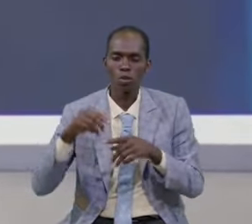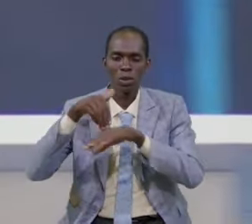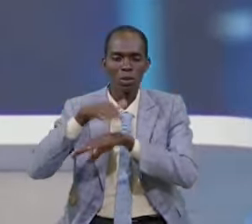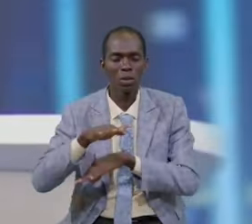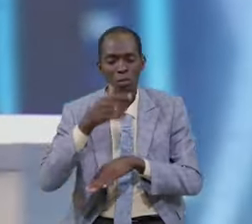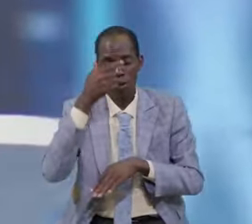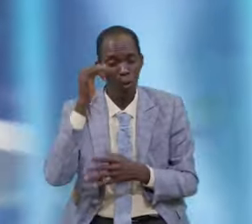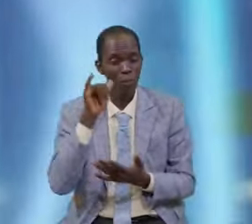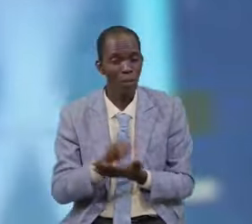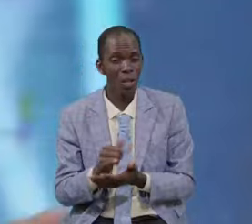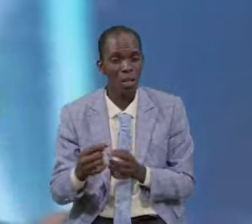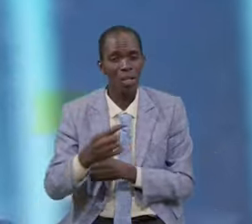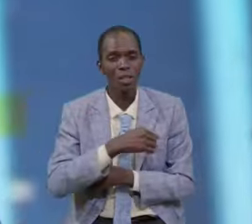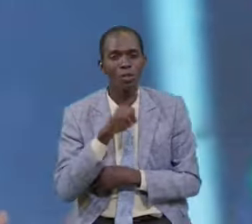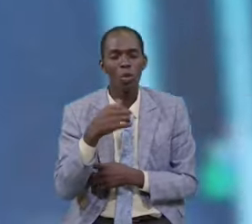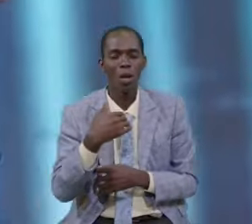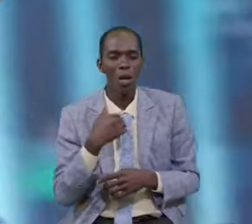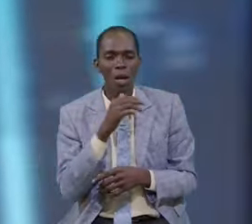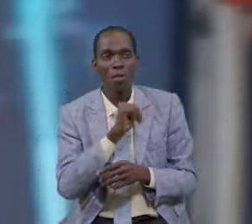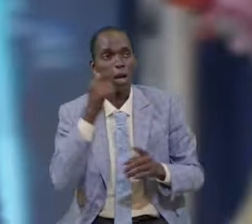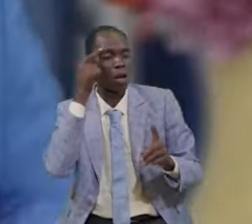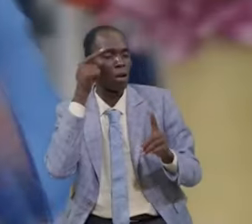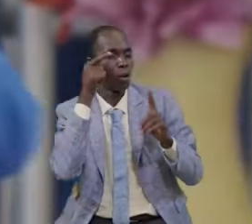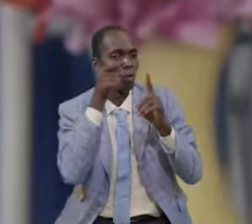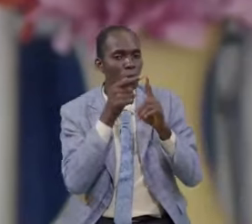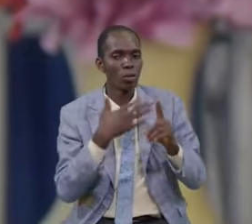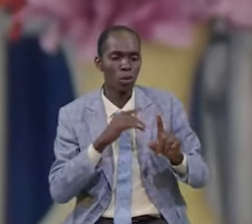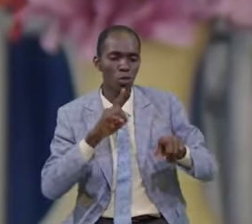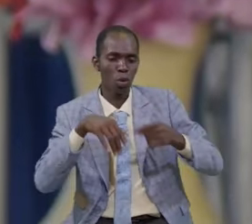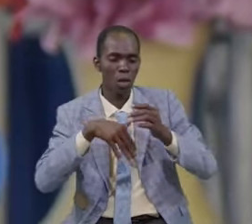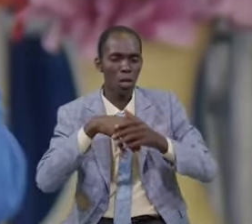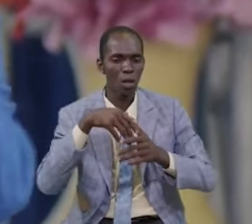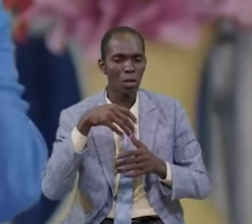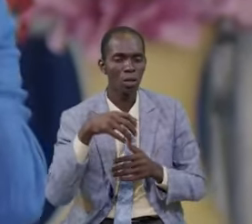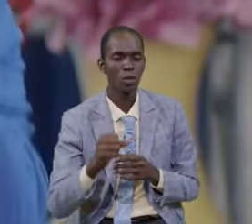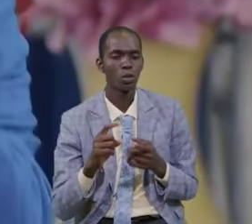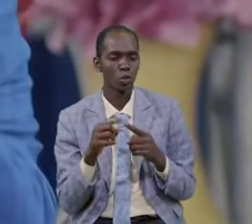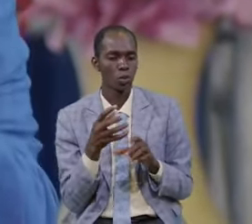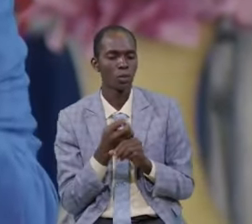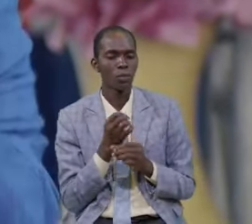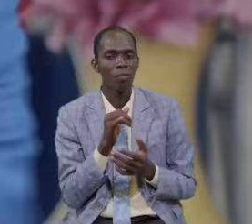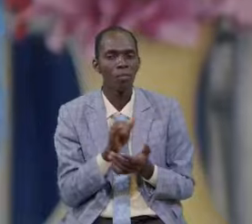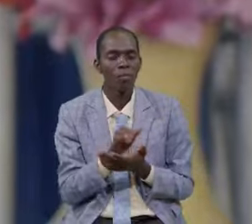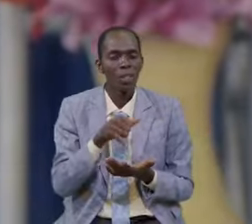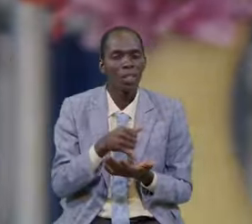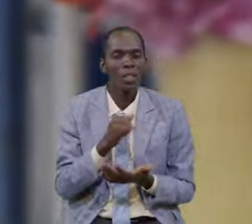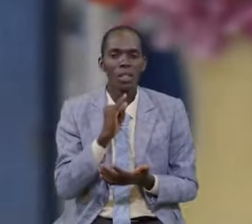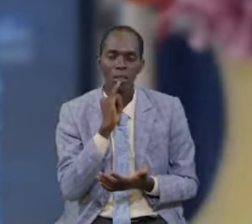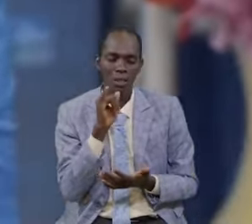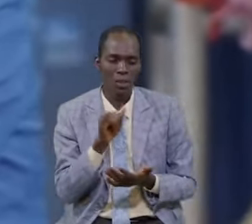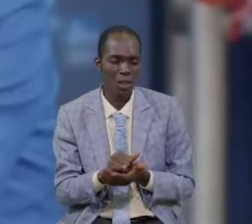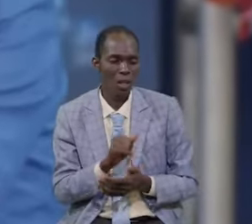vous avez un objectif et vous voulez avancer pour le réaliser. C'est cette attitude,